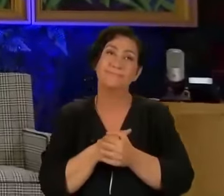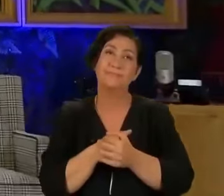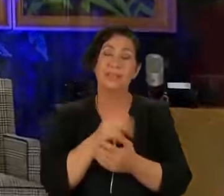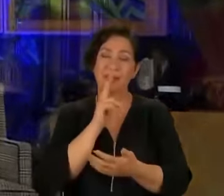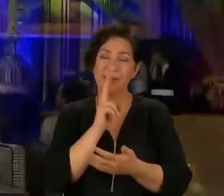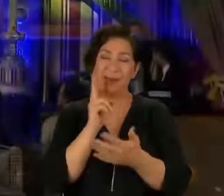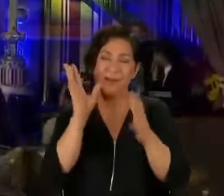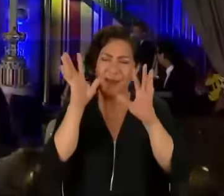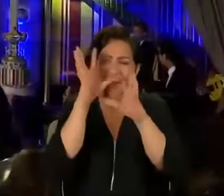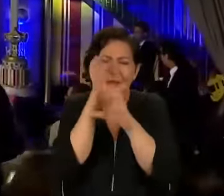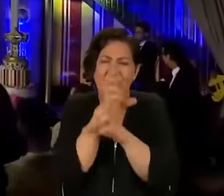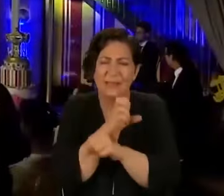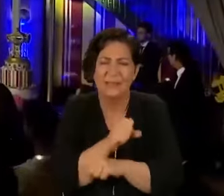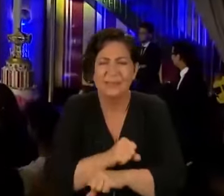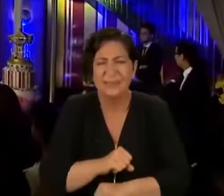Karardı